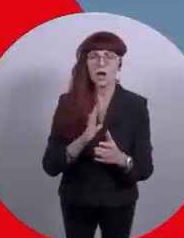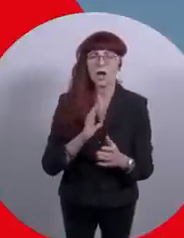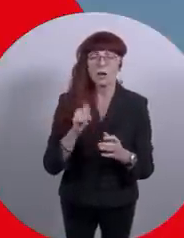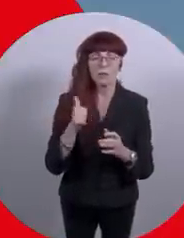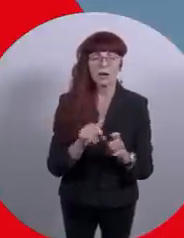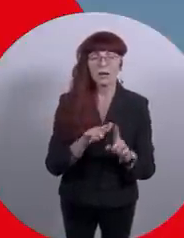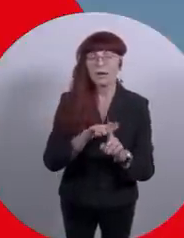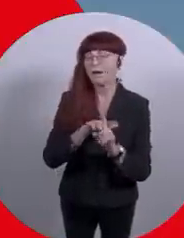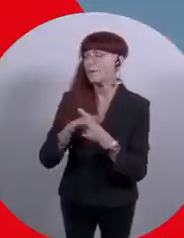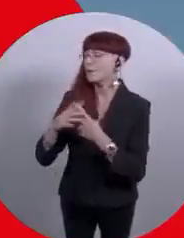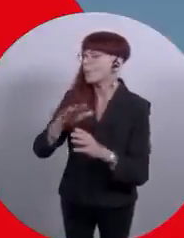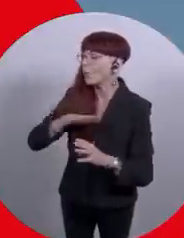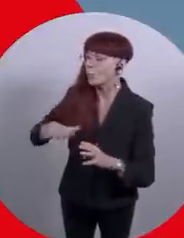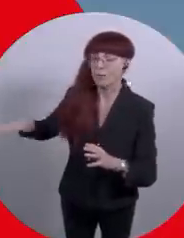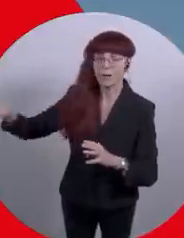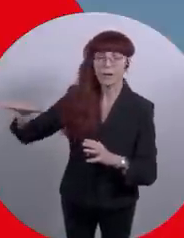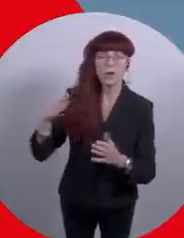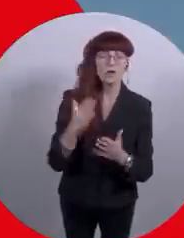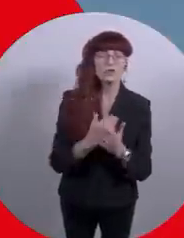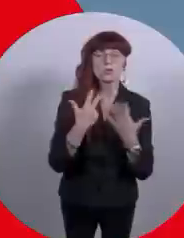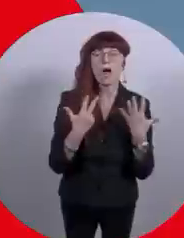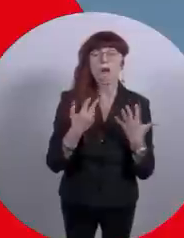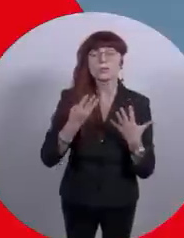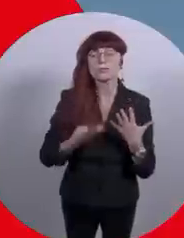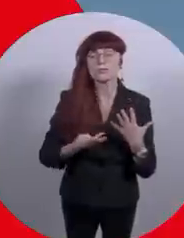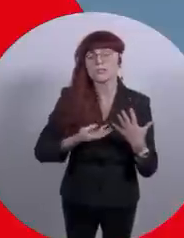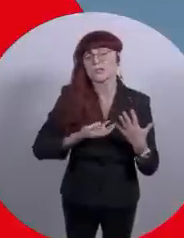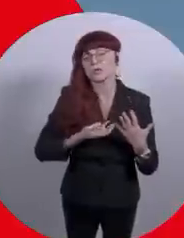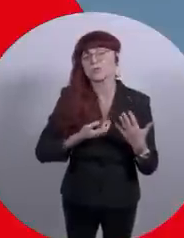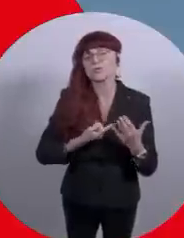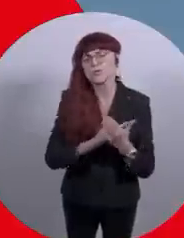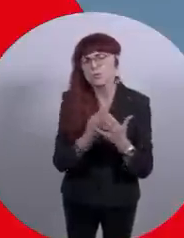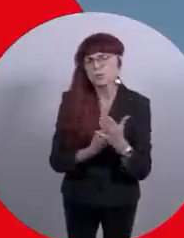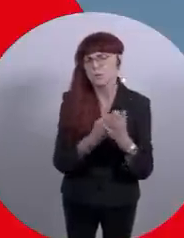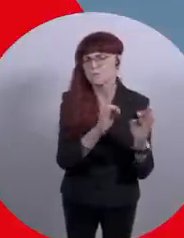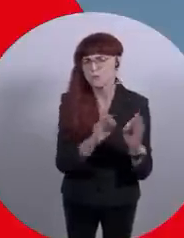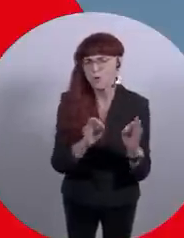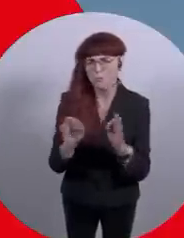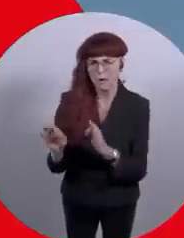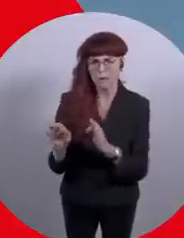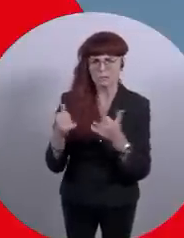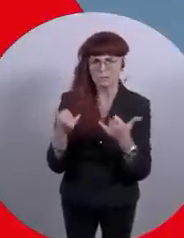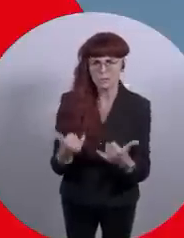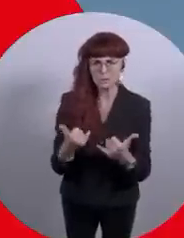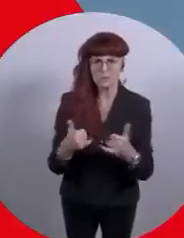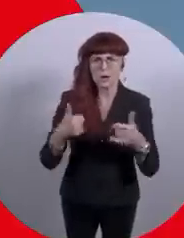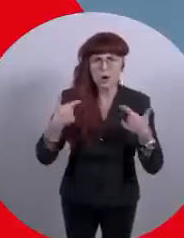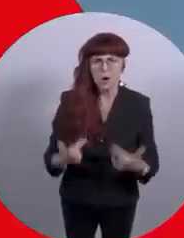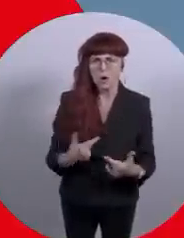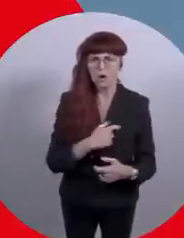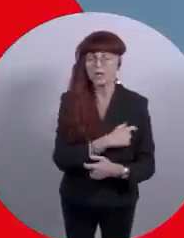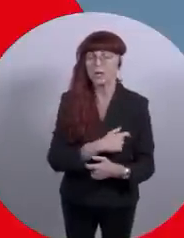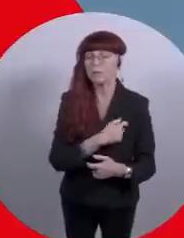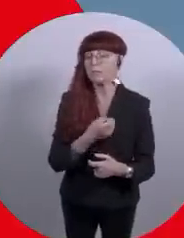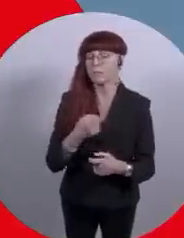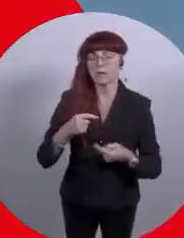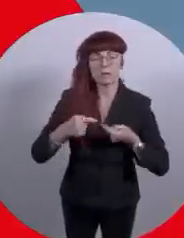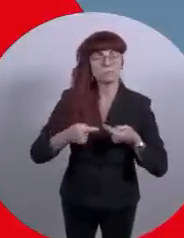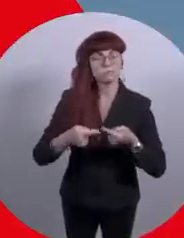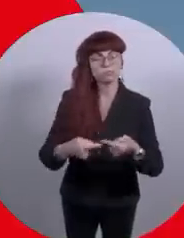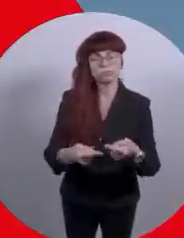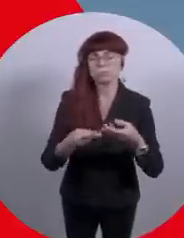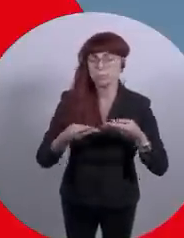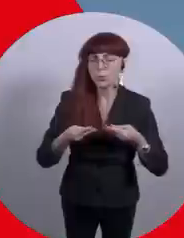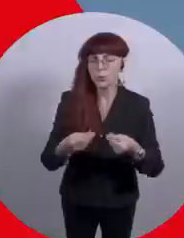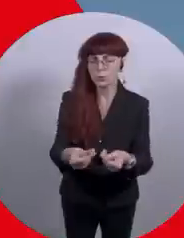Truppe seit über 48 Stunden dran dafür zu sorgen dass dieser parteiag abläuft wie am Schnürchen das